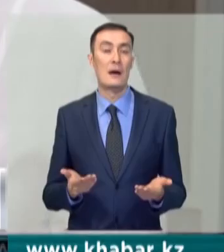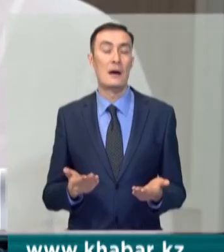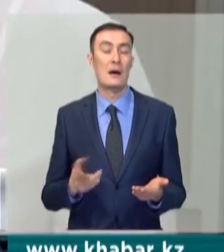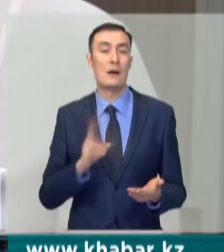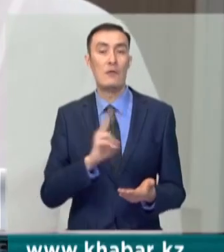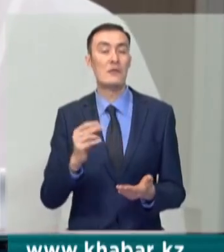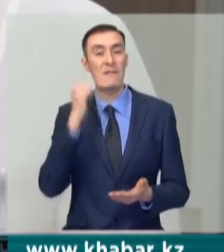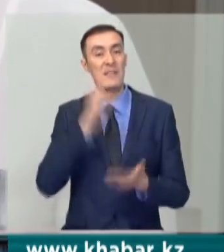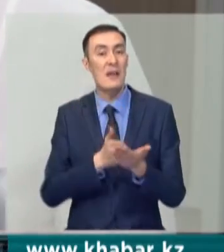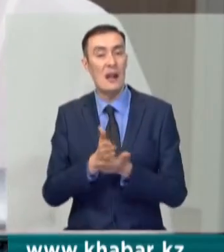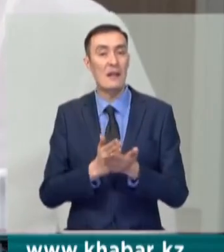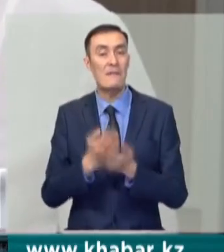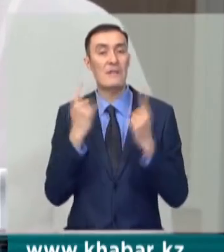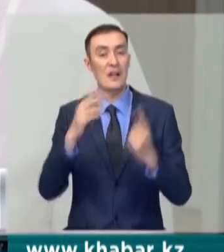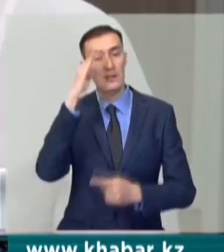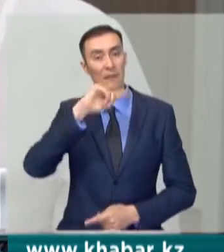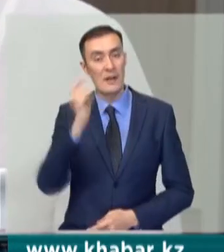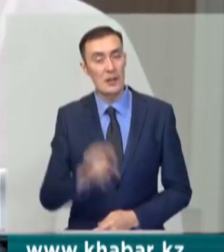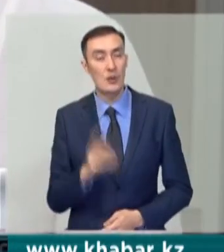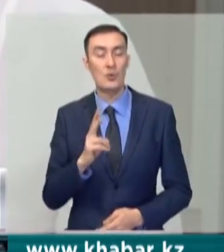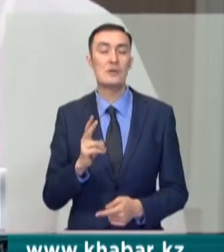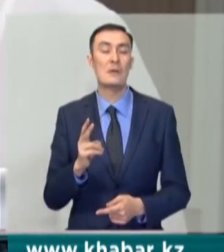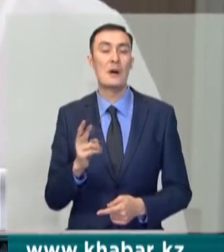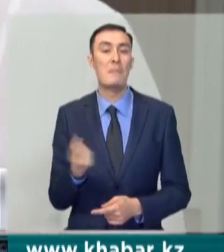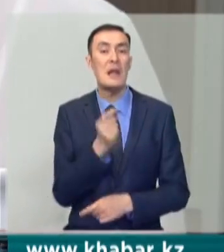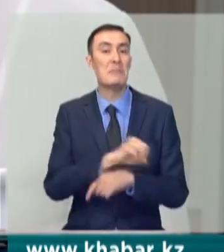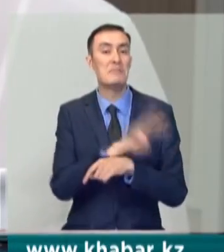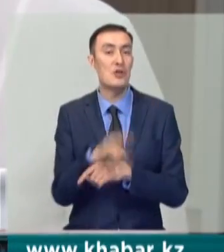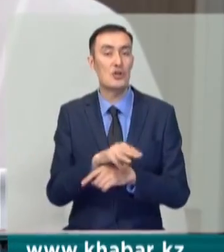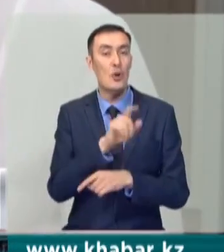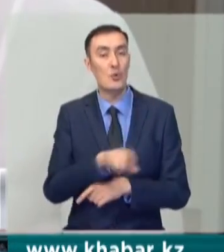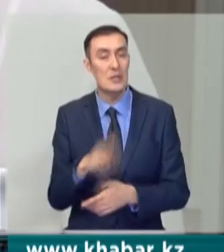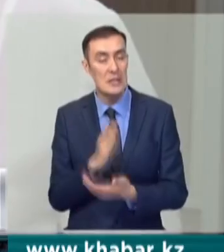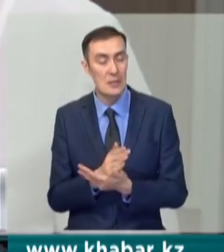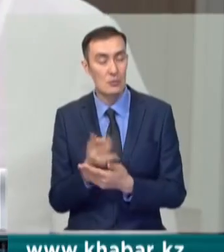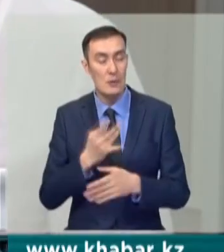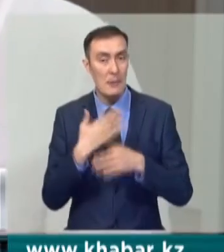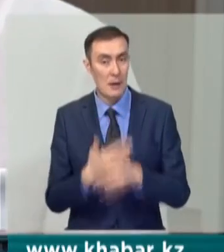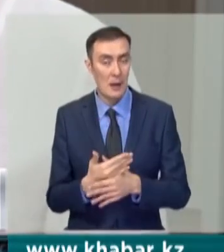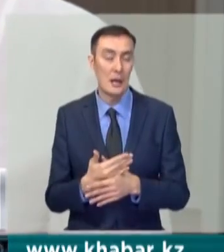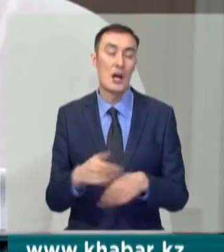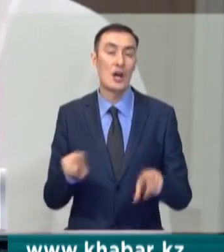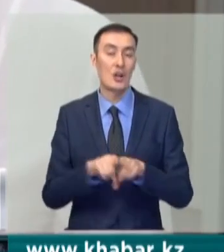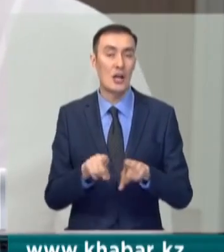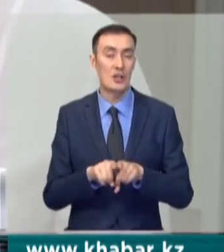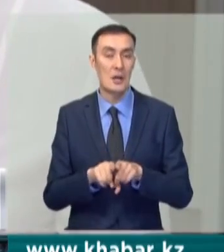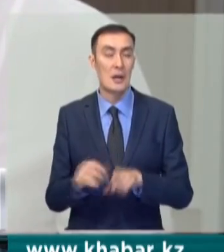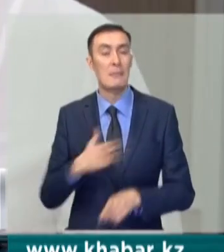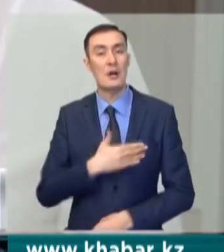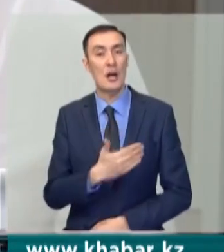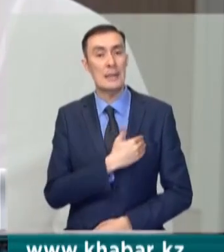ветеранов Великой Отечественной войны, как и малообеспеченным людям. Также мы